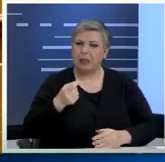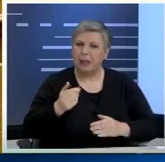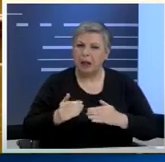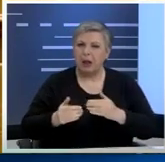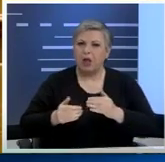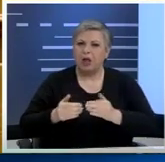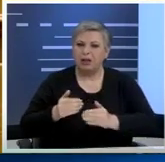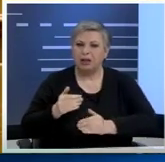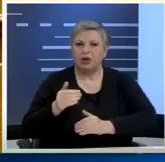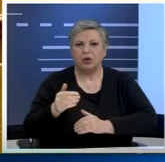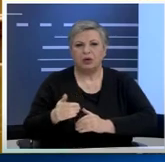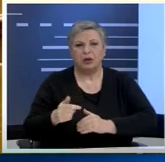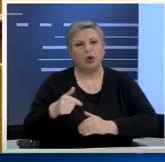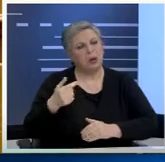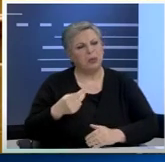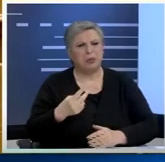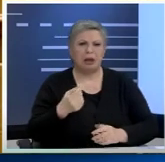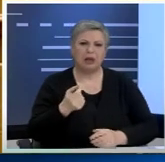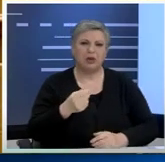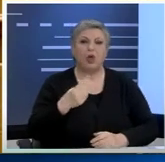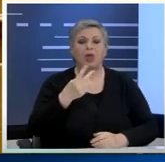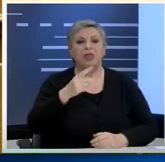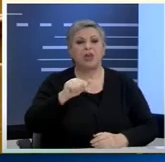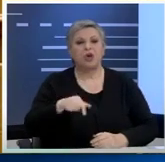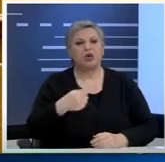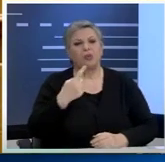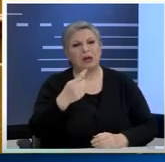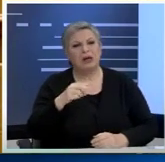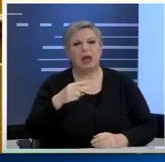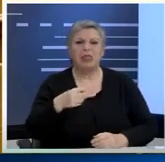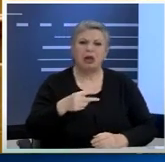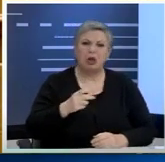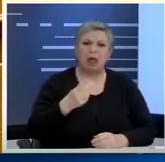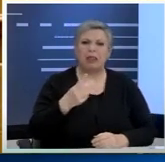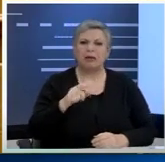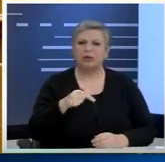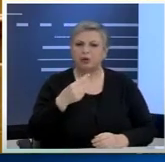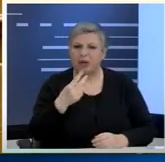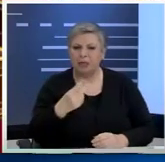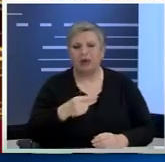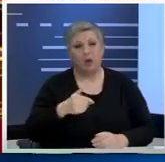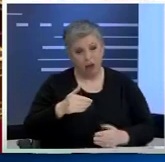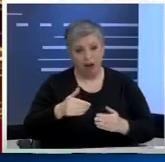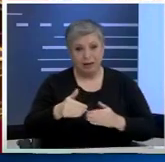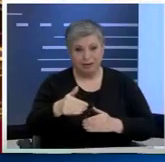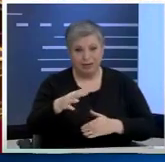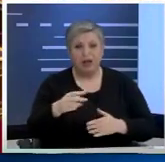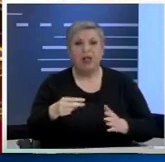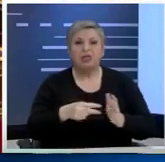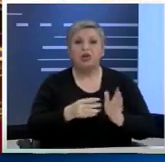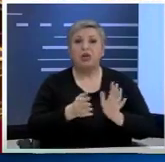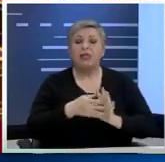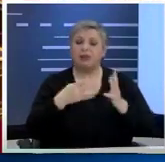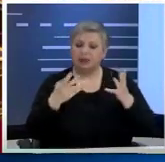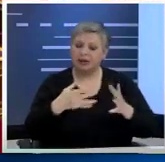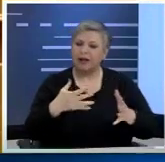του 2,1-2,2% και με την προσδοκία υψηλότερου ρυθμού του 2019. Τέταρτον, η ανεργία μειώθηκε